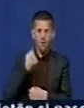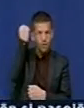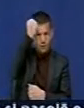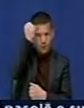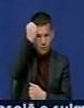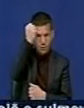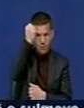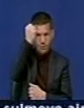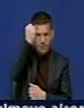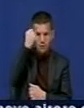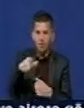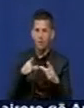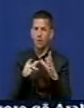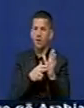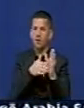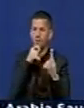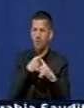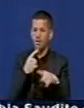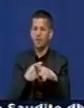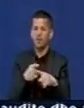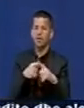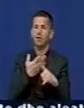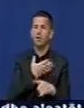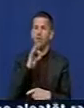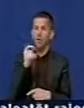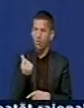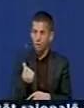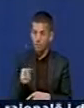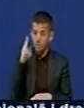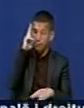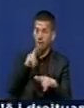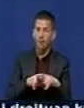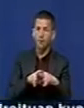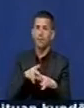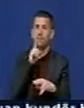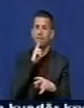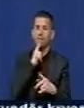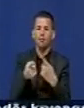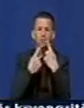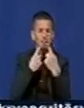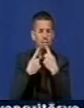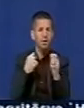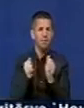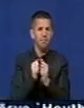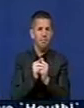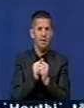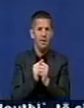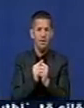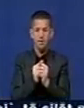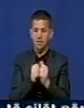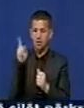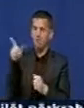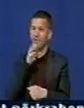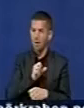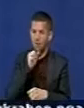tonë, siç ishte unë miku dhe këfori. Por edhe ky vendim erdhi si pasojë bisedimeve në Rambuje, edhe pas fillimit